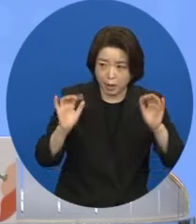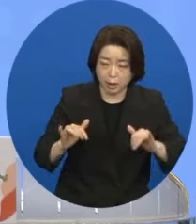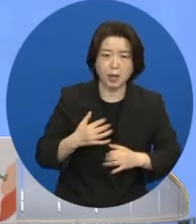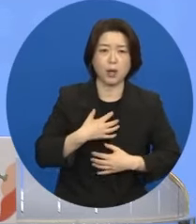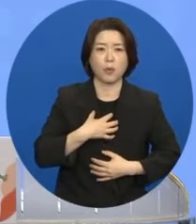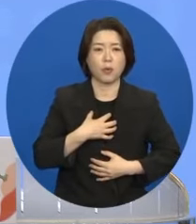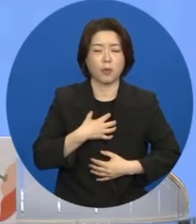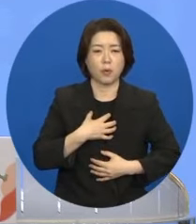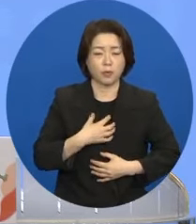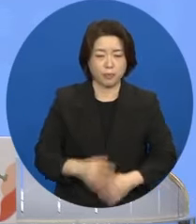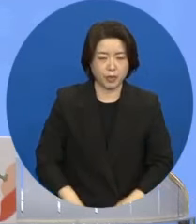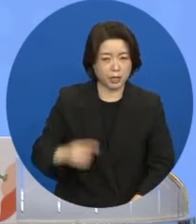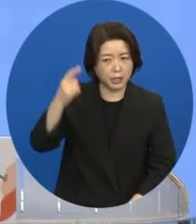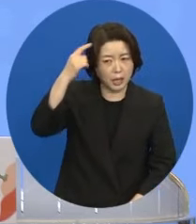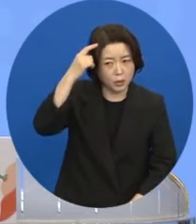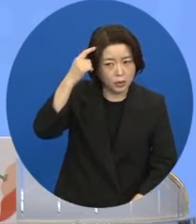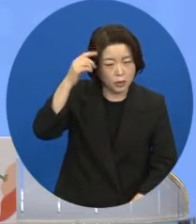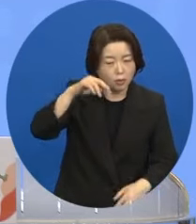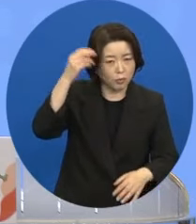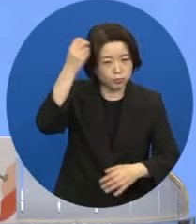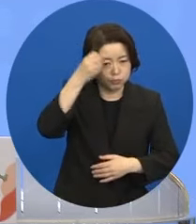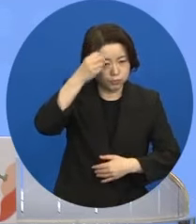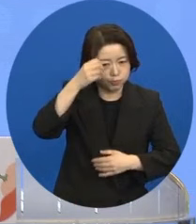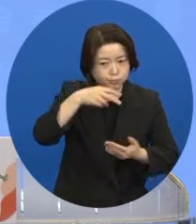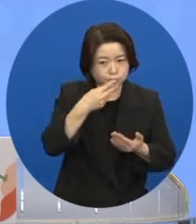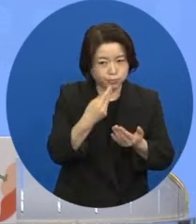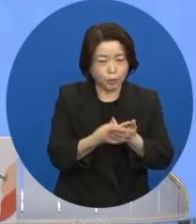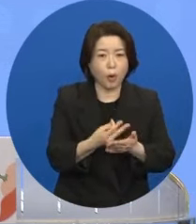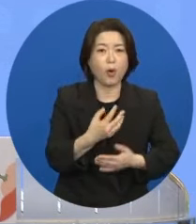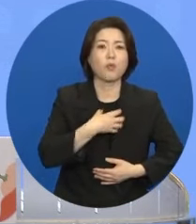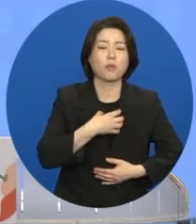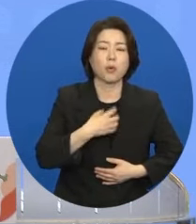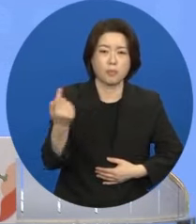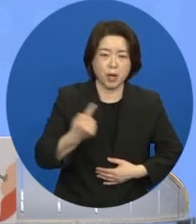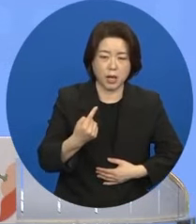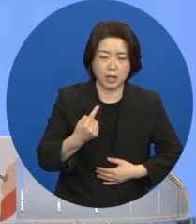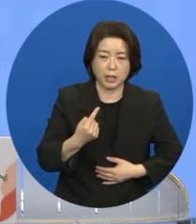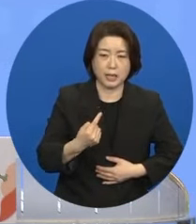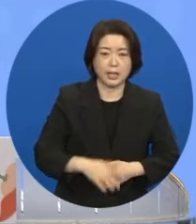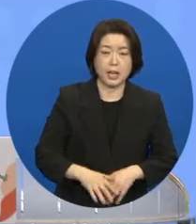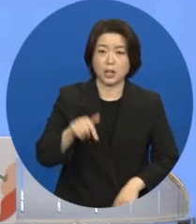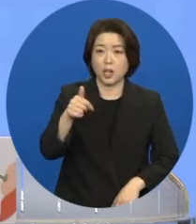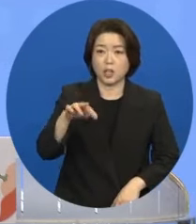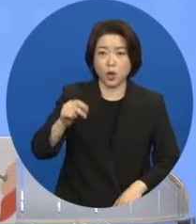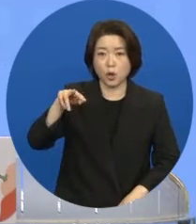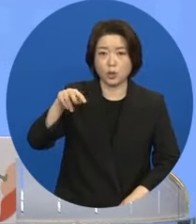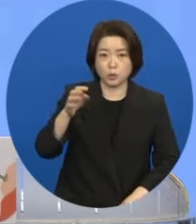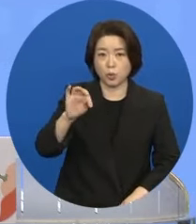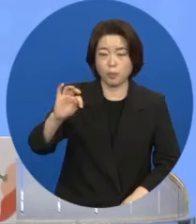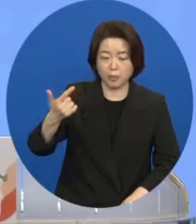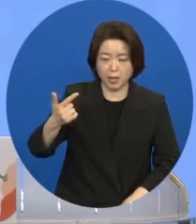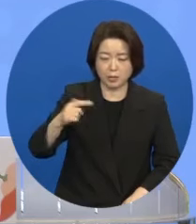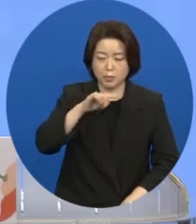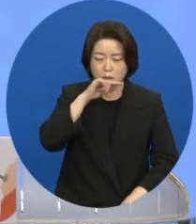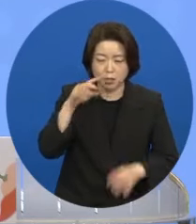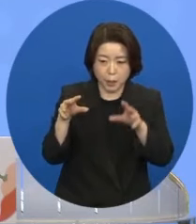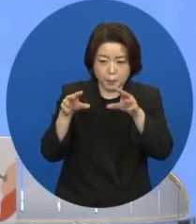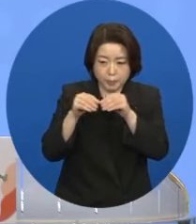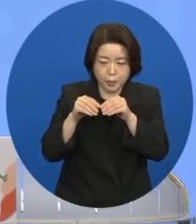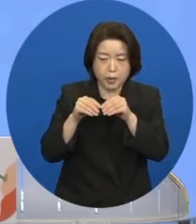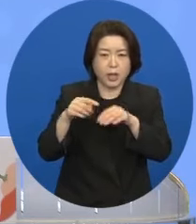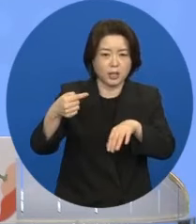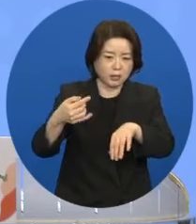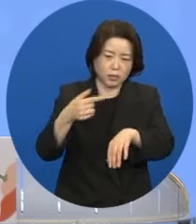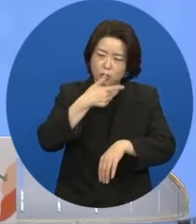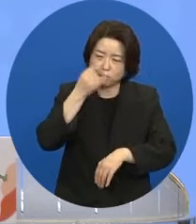왔고 혈한 수도 받았습니다 급한 상황 속에서 선와 저희 가정을 붙들어 주셨던 건